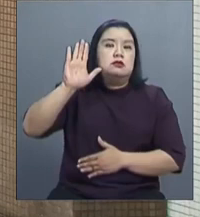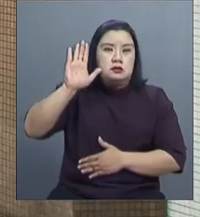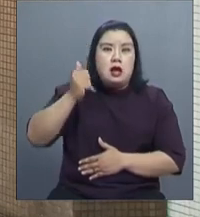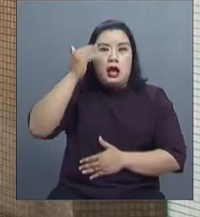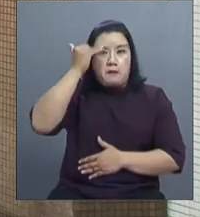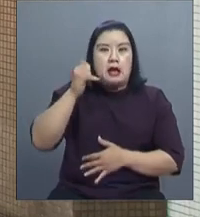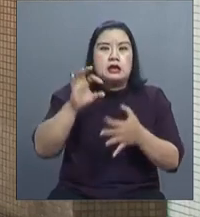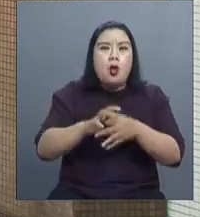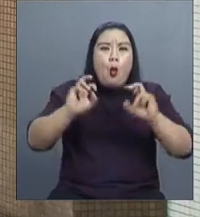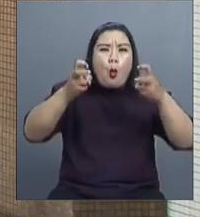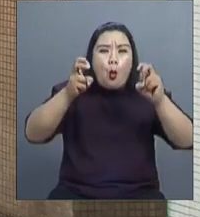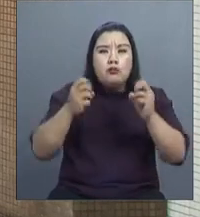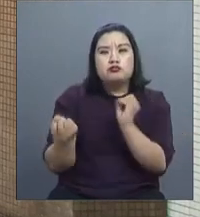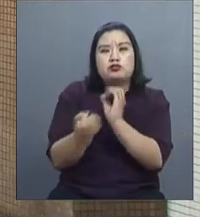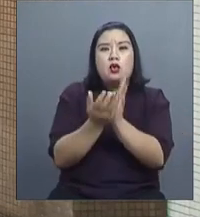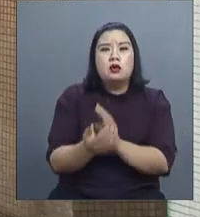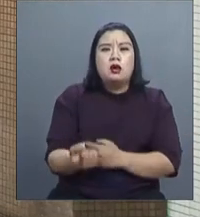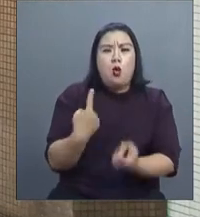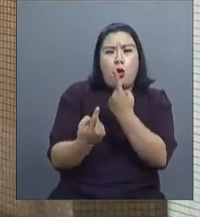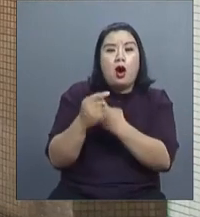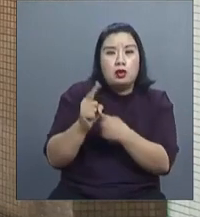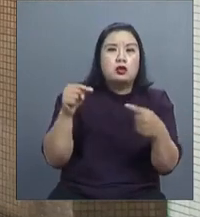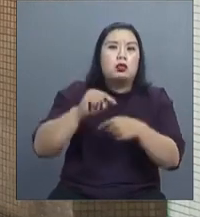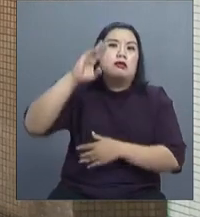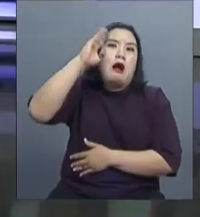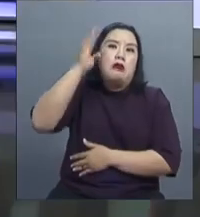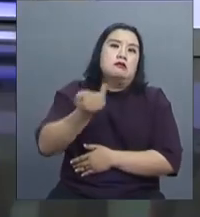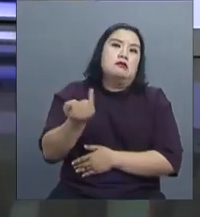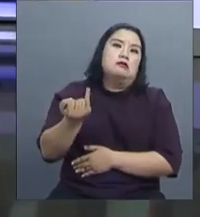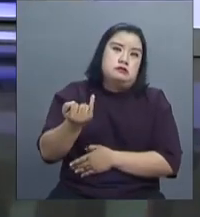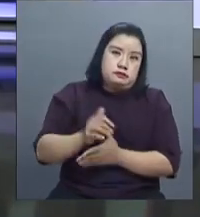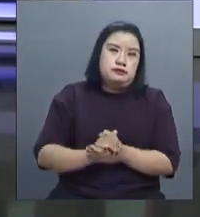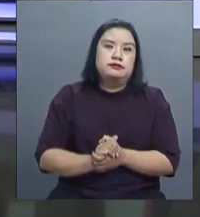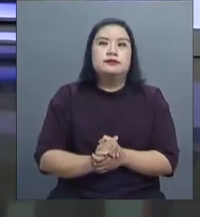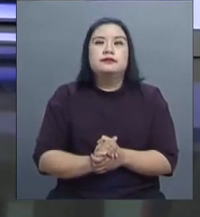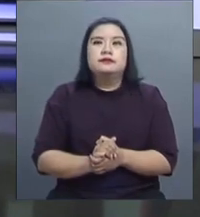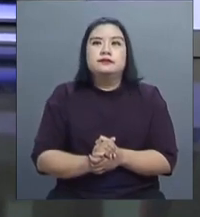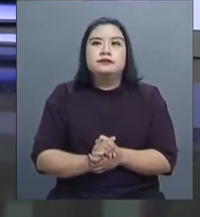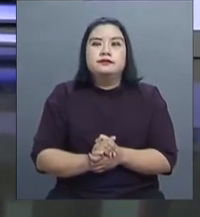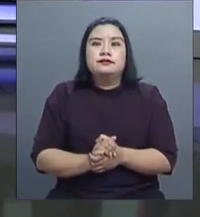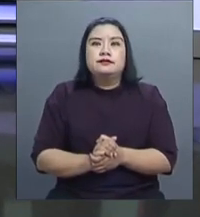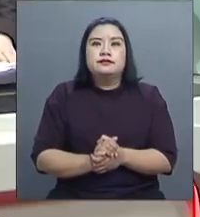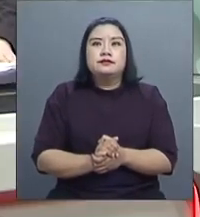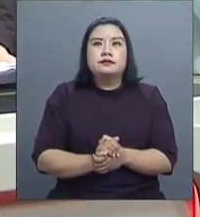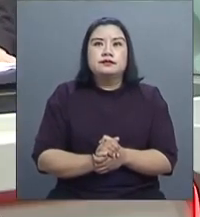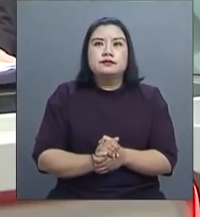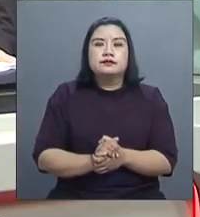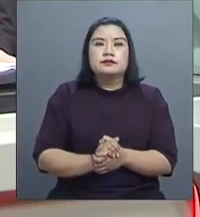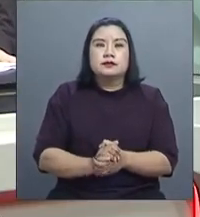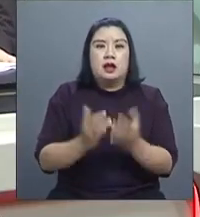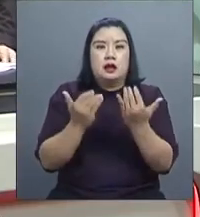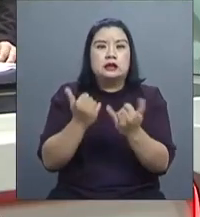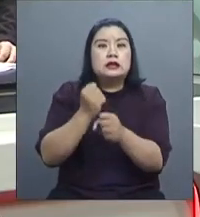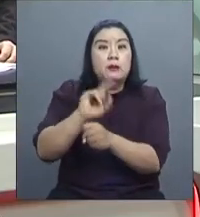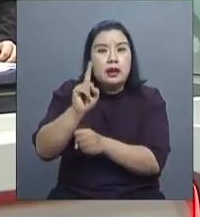ประเด็นในการออกมาโจมตีในครั้งนี้ครับคุณจิรชตาคุณพึ่งนภาครับ ค่ะขอบคุณคุณปัญญาค่ะจากนี้ก็ต้องจับต